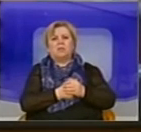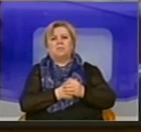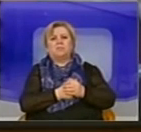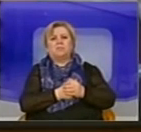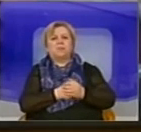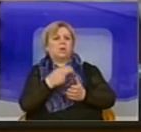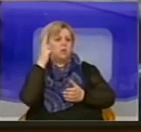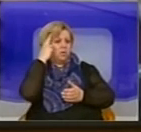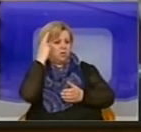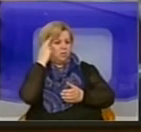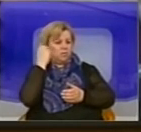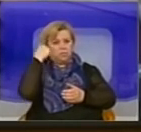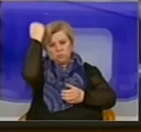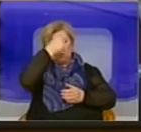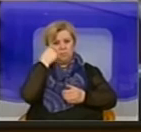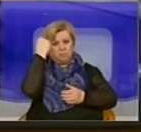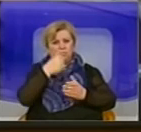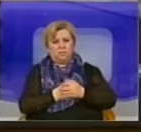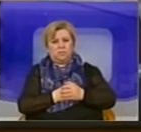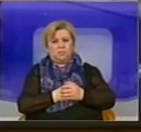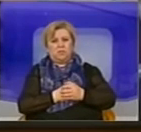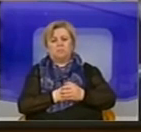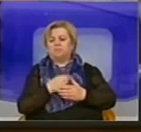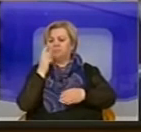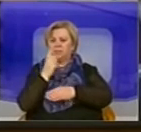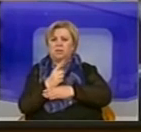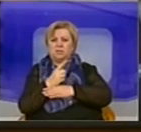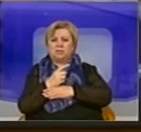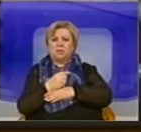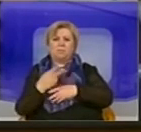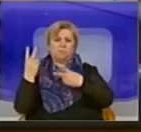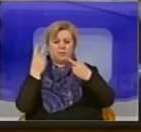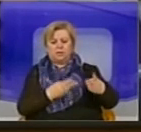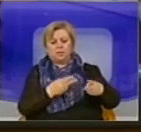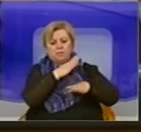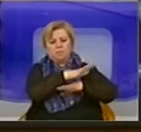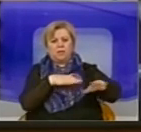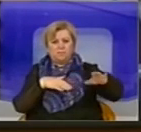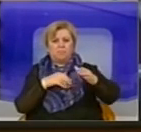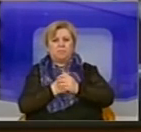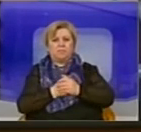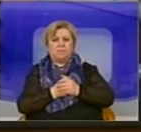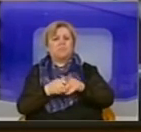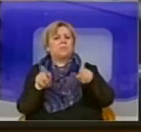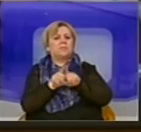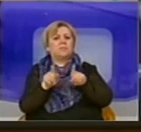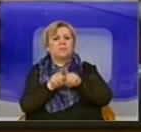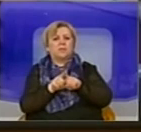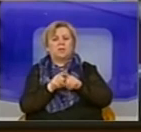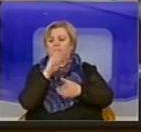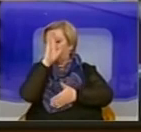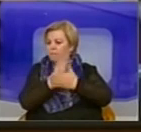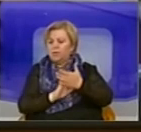ka njoft Kosovën, por jo domosdoshmërisht edhe kur e pret një parlamentin e vet homolog, sepse kështu